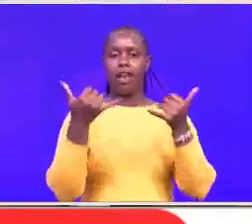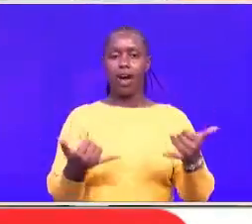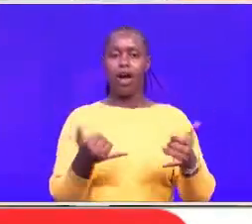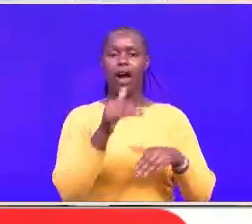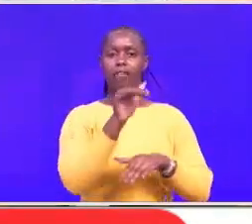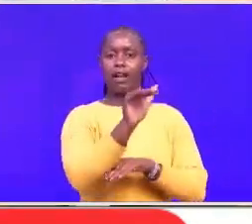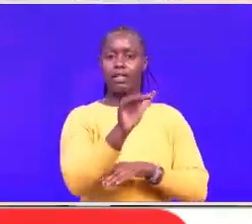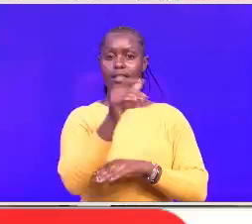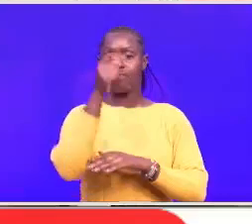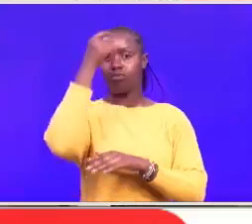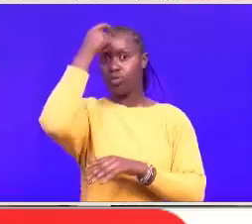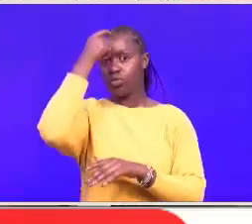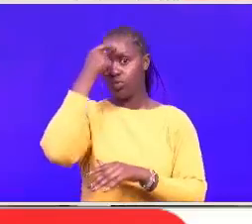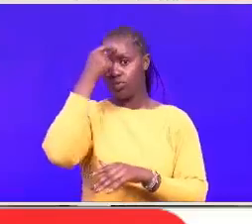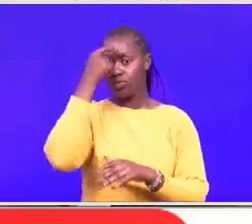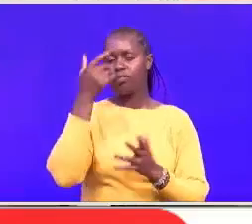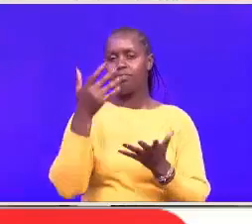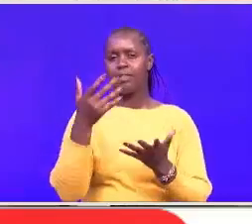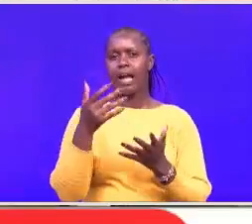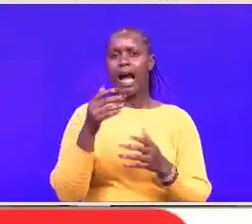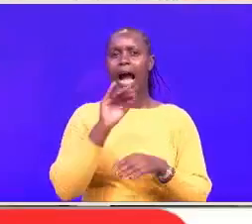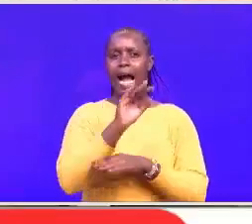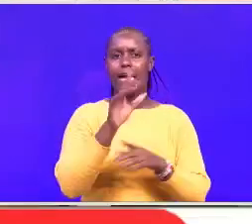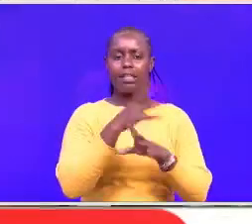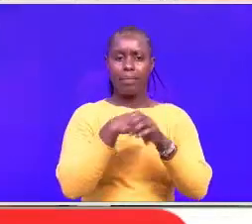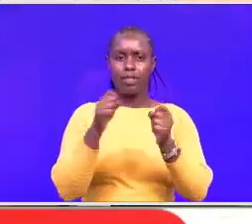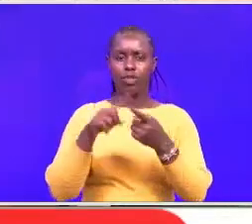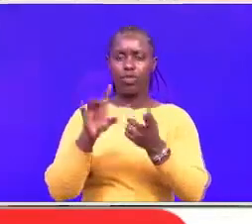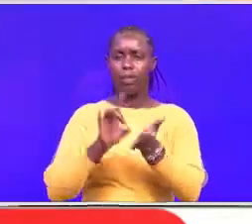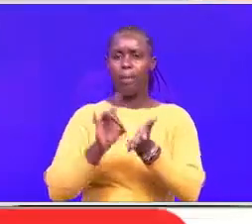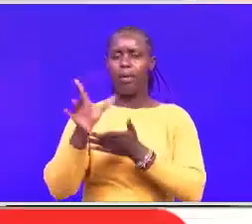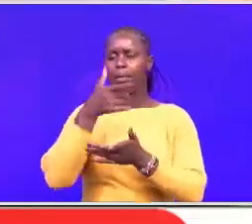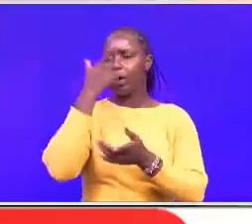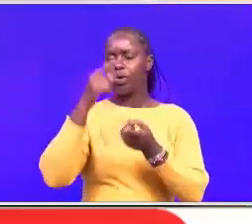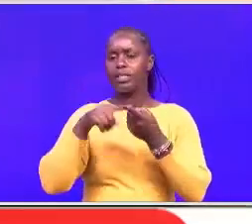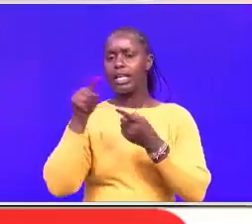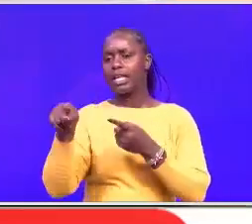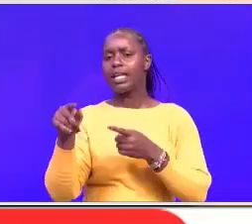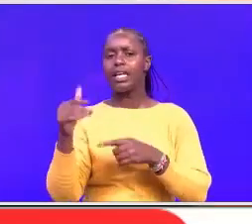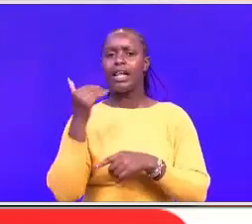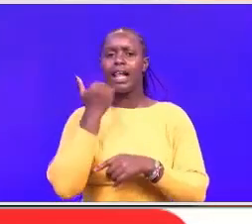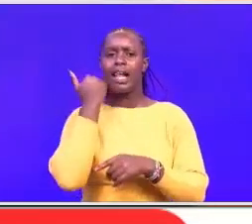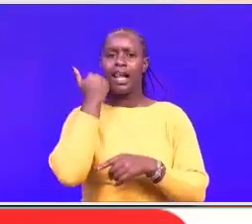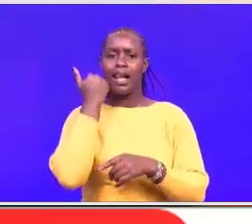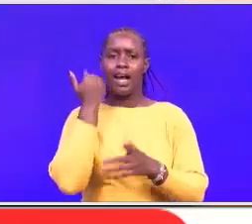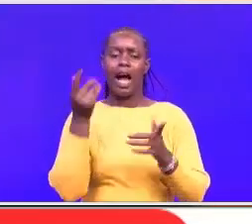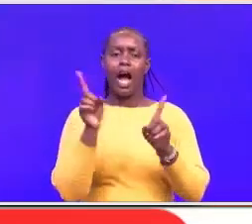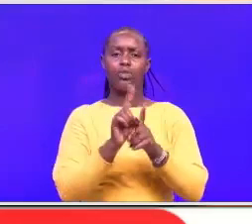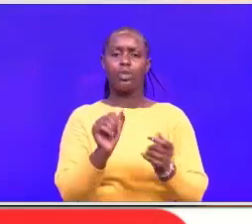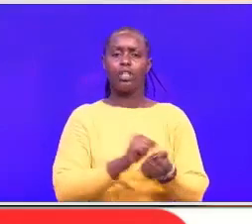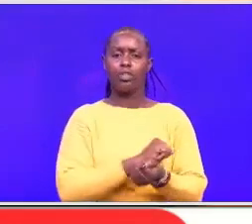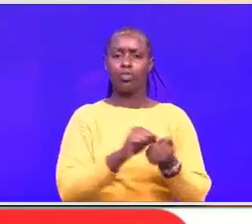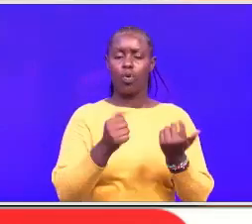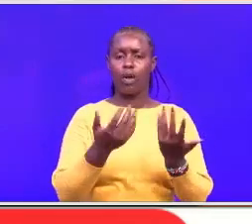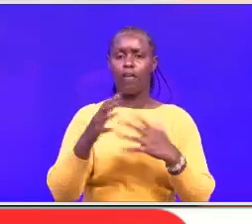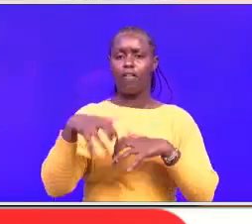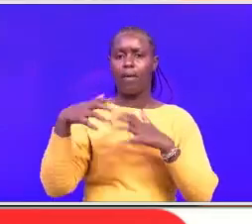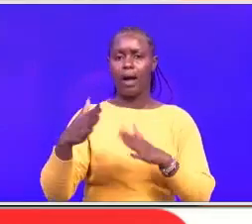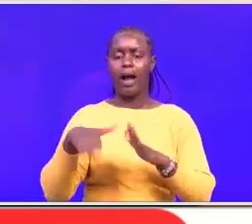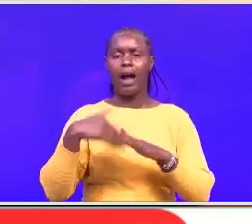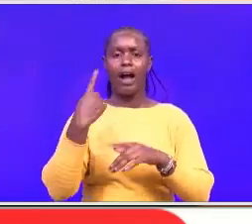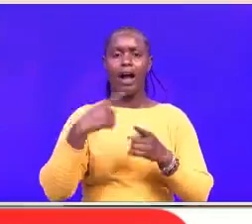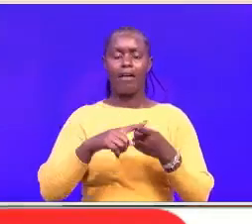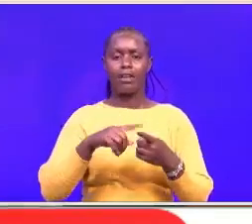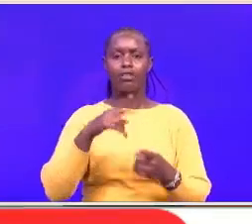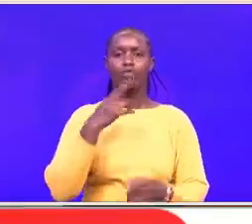William Ruto kumbandua waziri huyo, akitaja kuzorota kwa imani ya wananchi baada ya kashfa ya mbolea fiki na kashfa fiki ya sukari